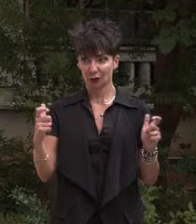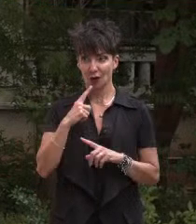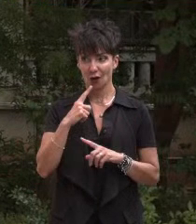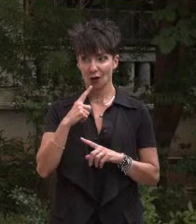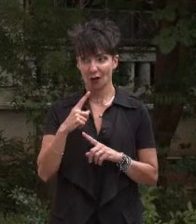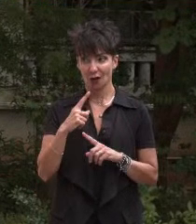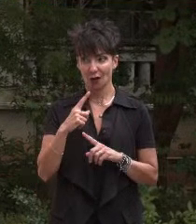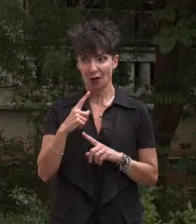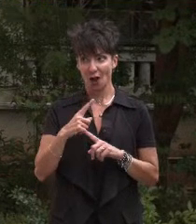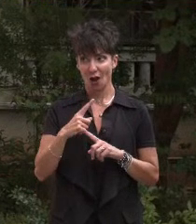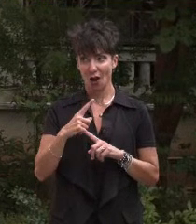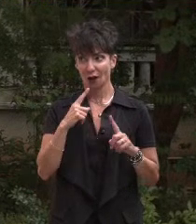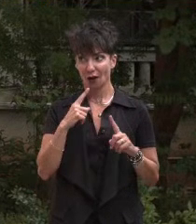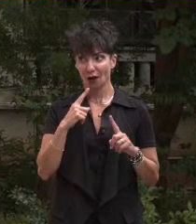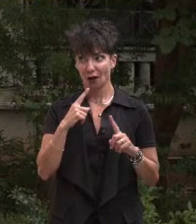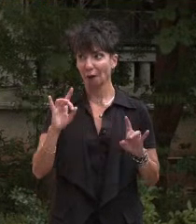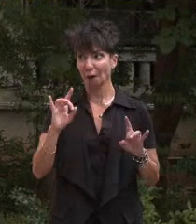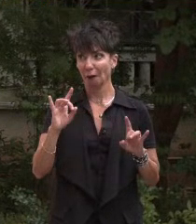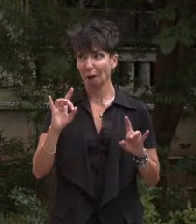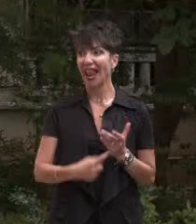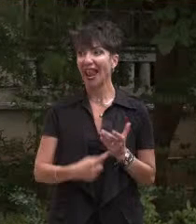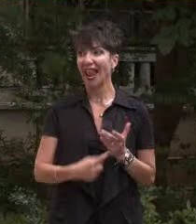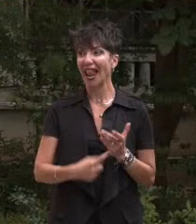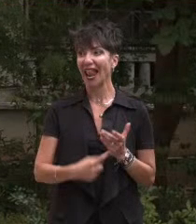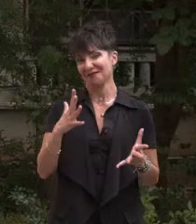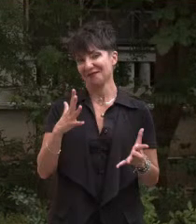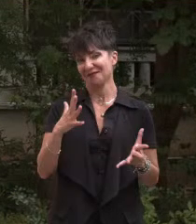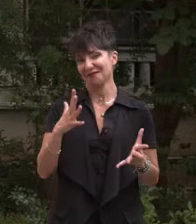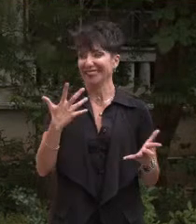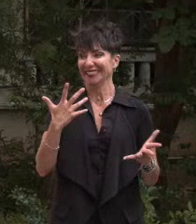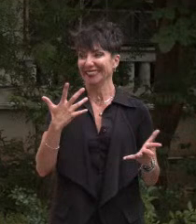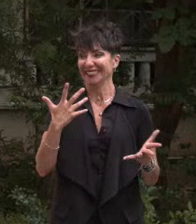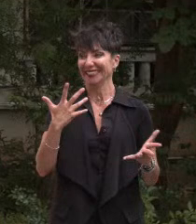Καρανικόλα Παρασκευή. Δεν νομίζω.